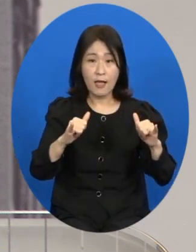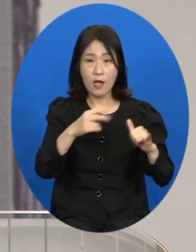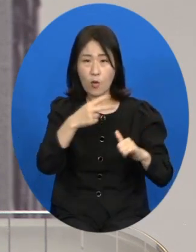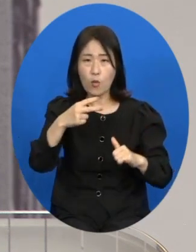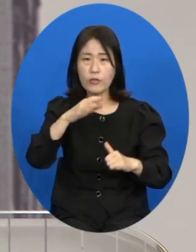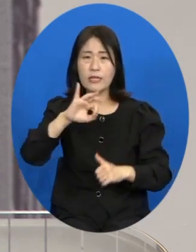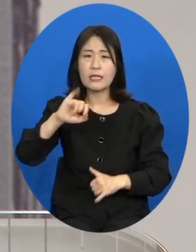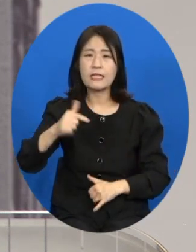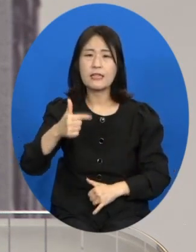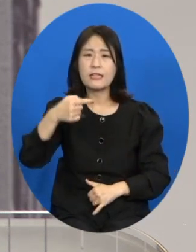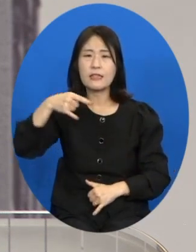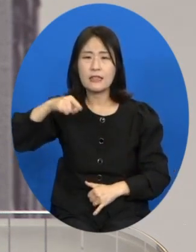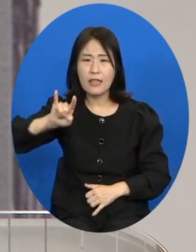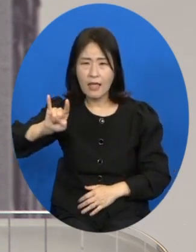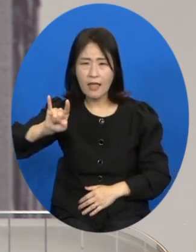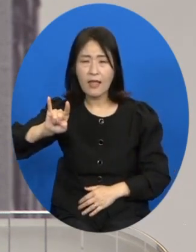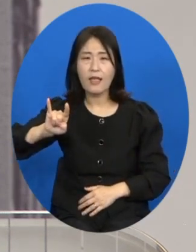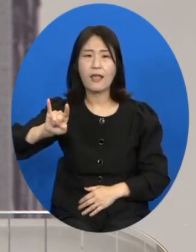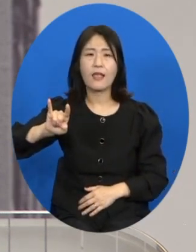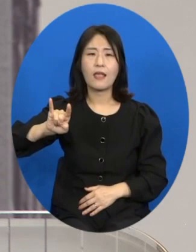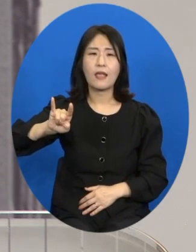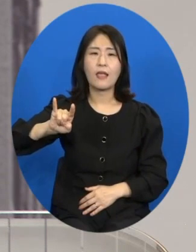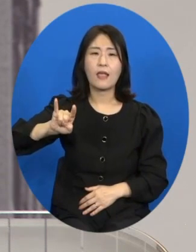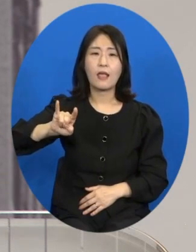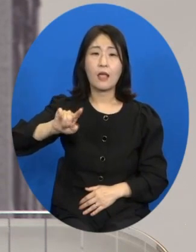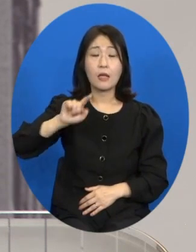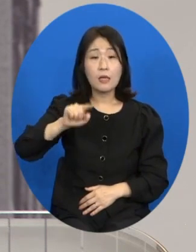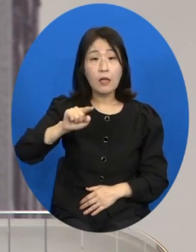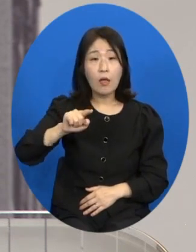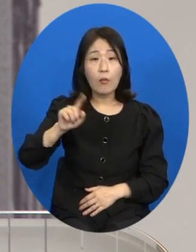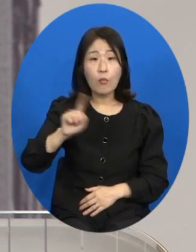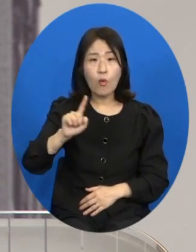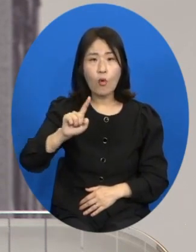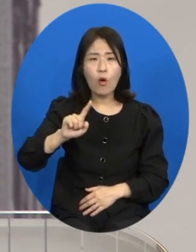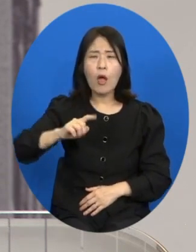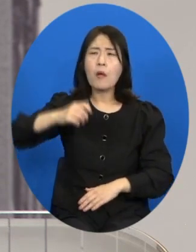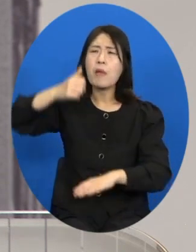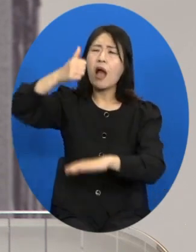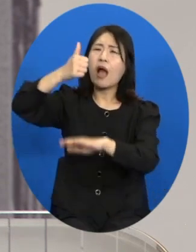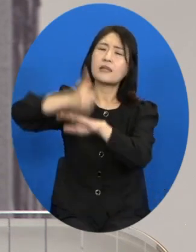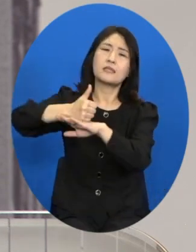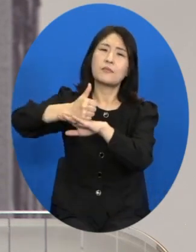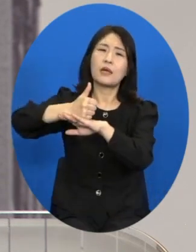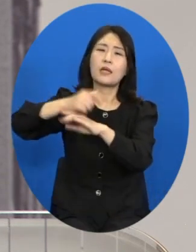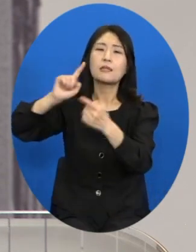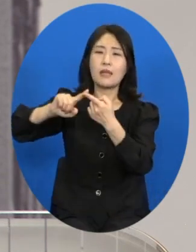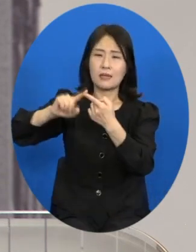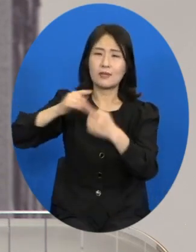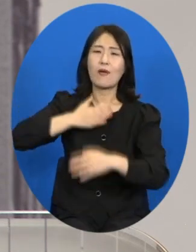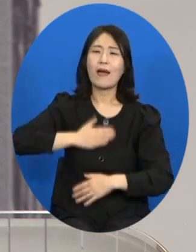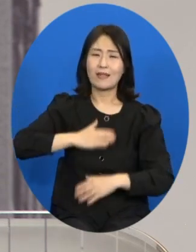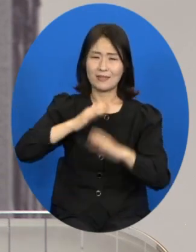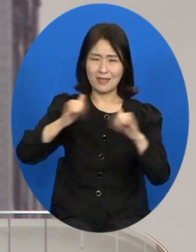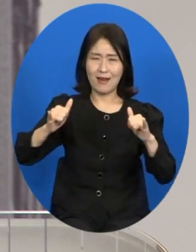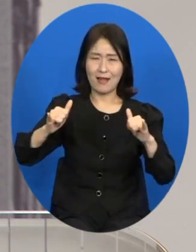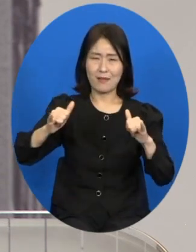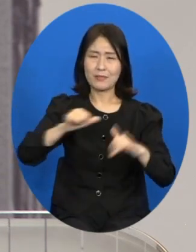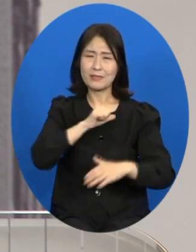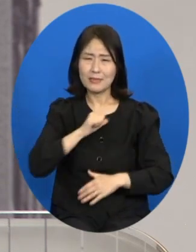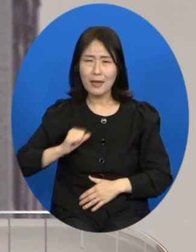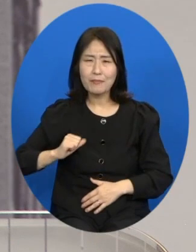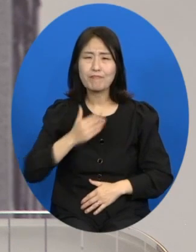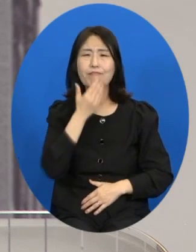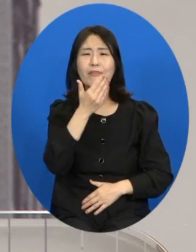뭘 전하고 있어요 끝에 뭐가 있는지를 안다는 거예 지혜입니다 지혜 소망이 있는 사람이 그래서